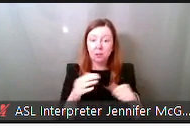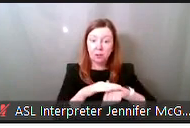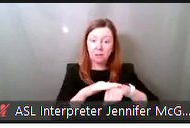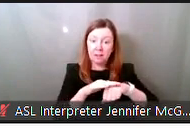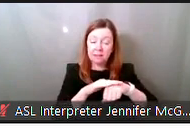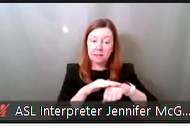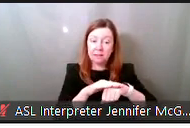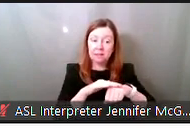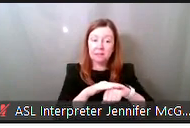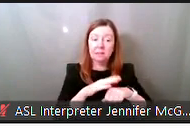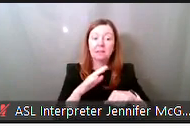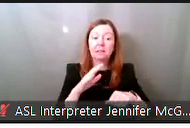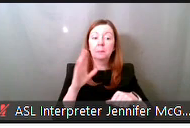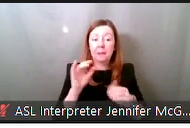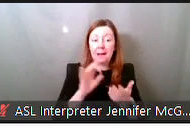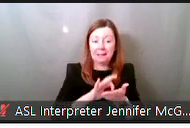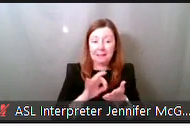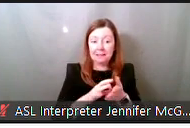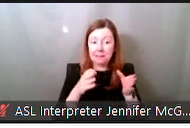在